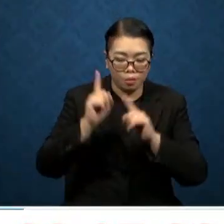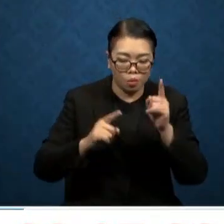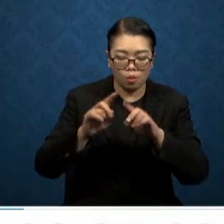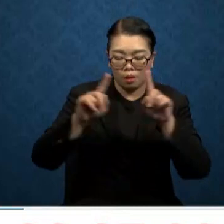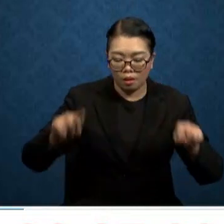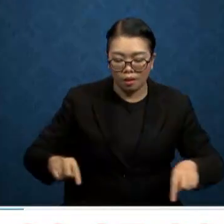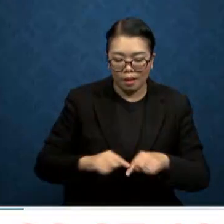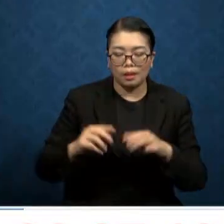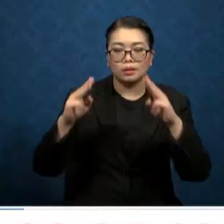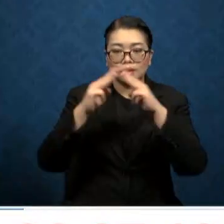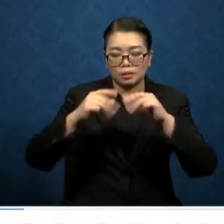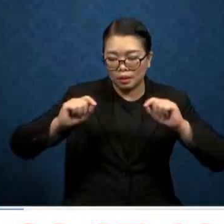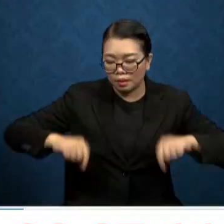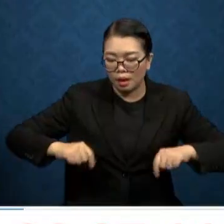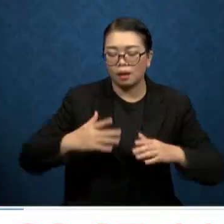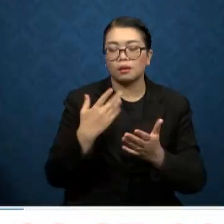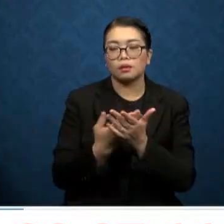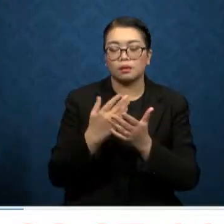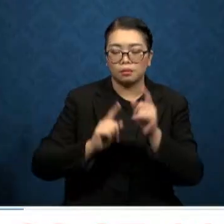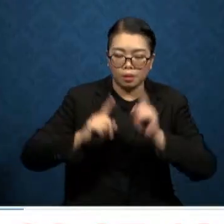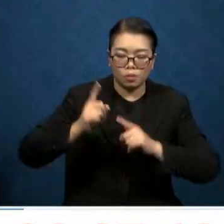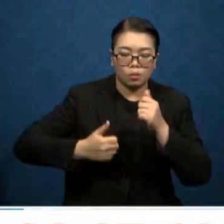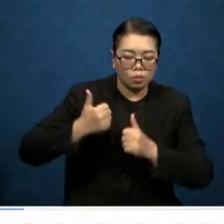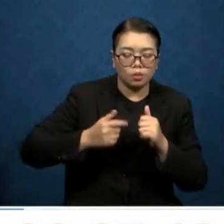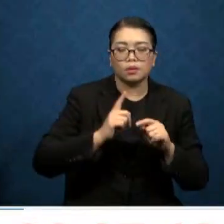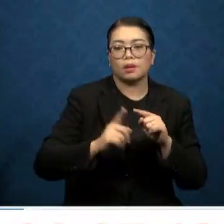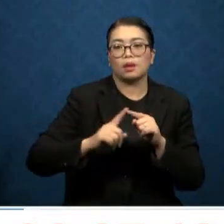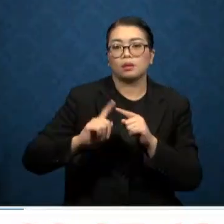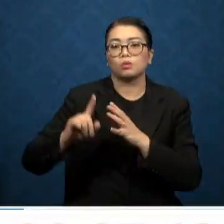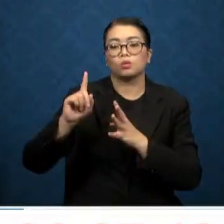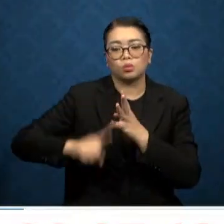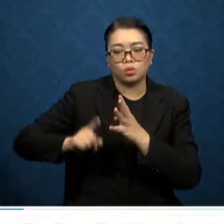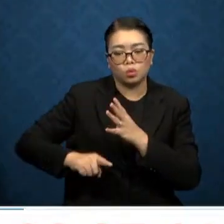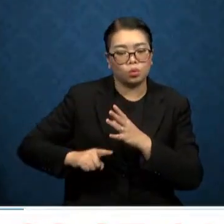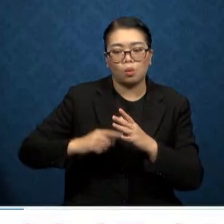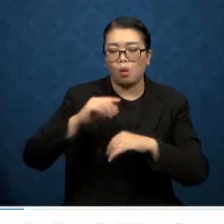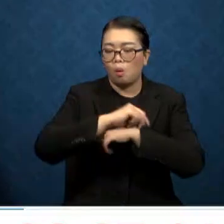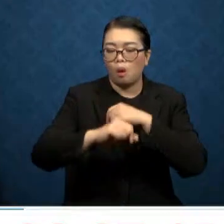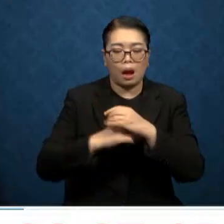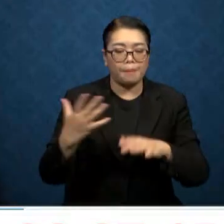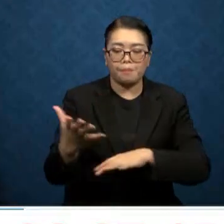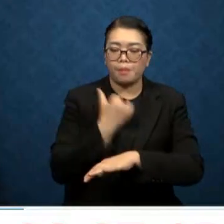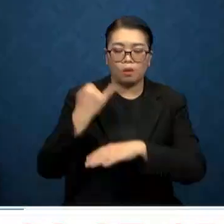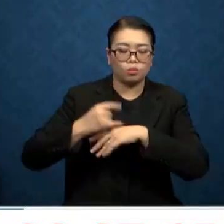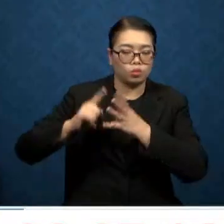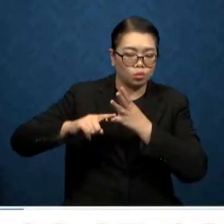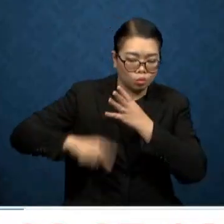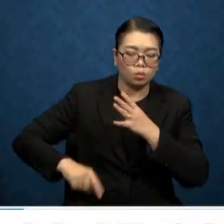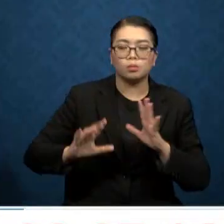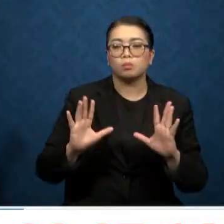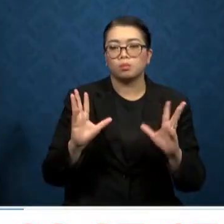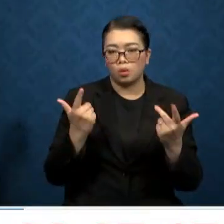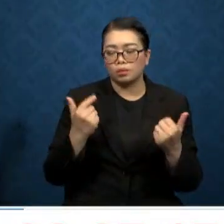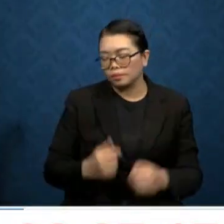สัญญาการบริหารสัญญาหรือจนกระทั่งการสิ้นสุดสัมปทานแล้วก็ตามจาก